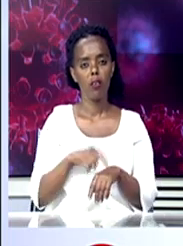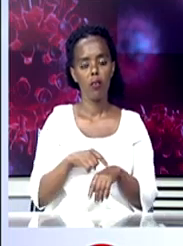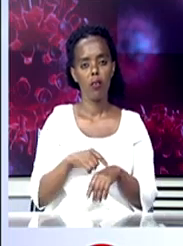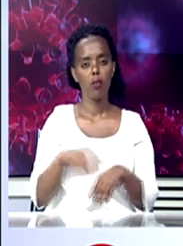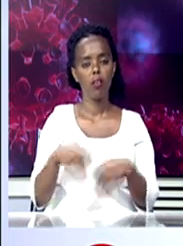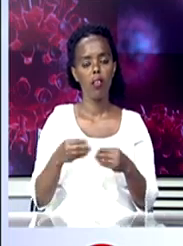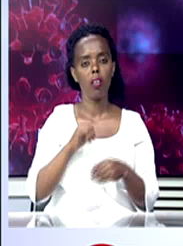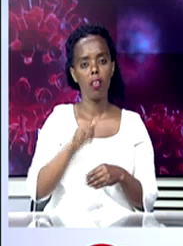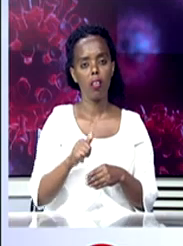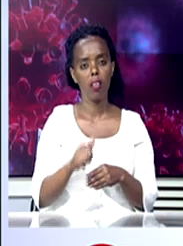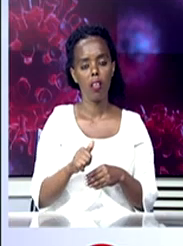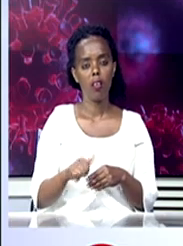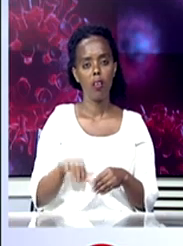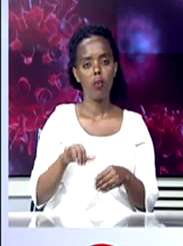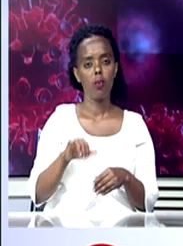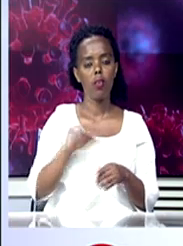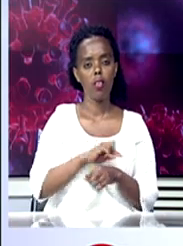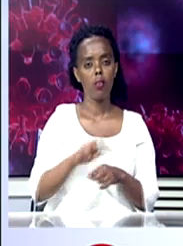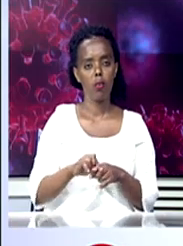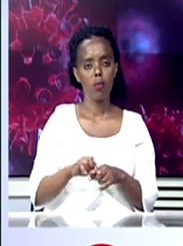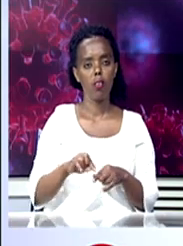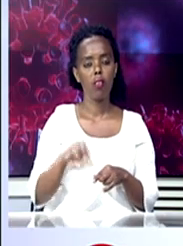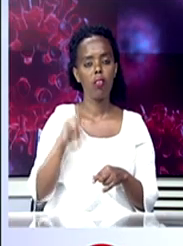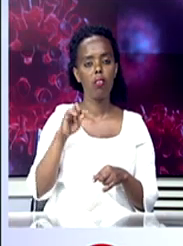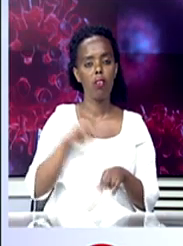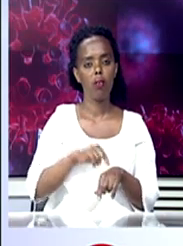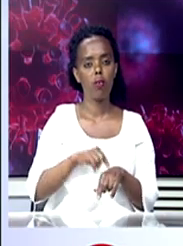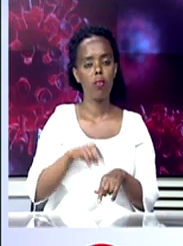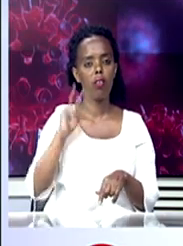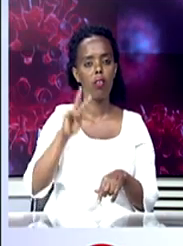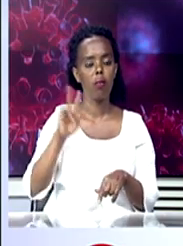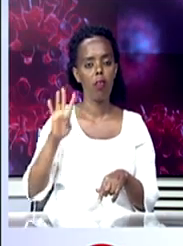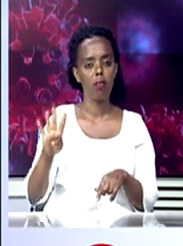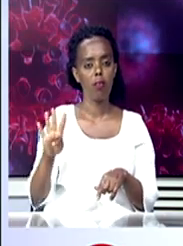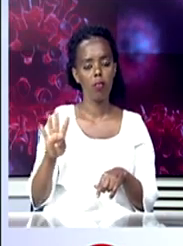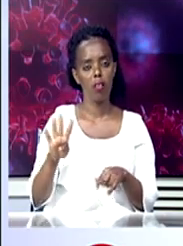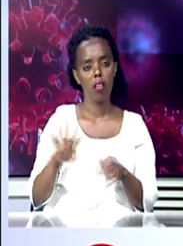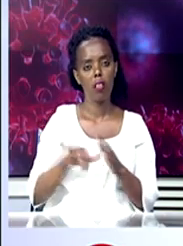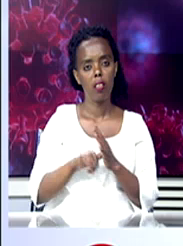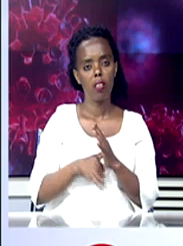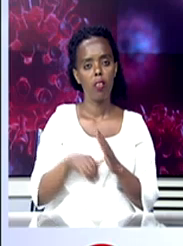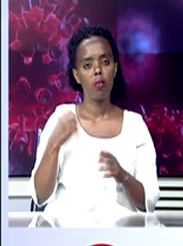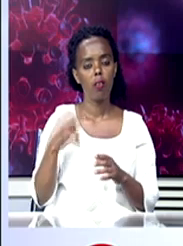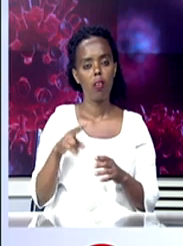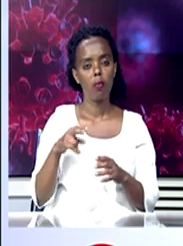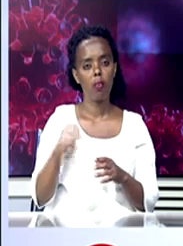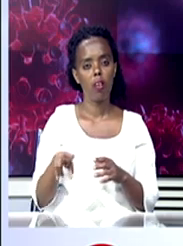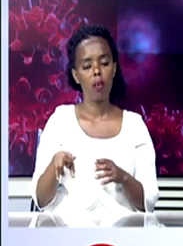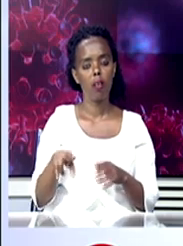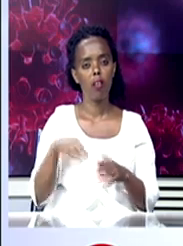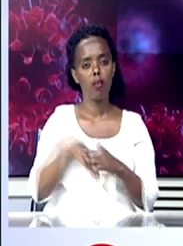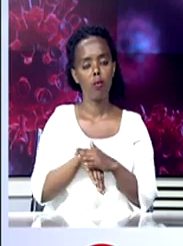tinkenin bians guya to ko kesti yero digdem ya daqiqa soddo masoddo magiddut dikachu nu rajrat saati ku dala